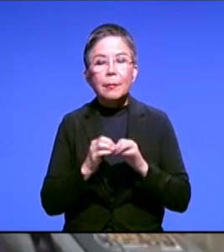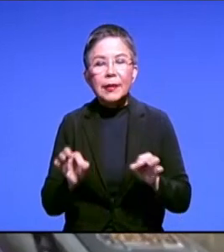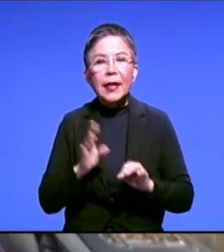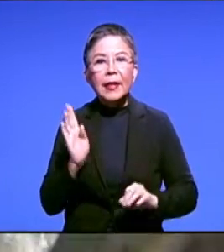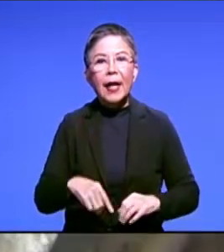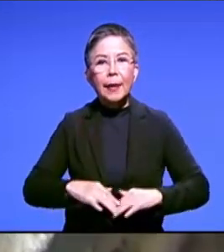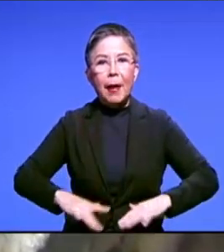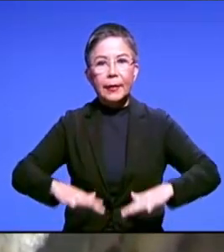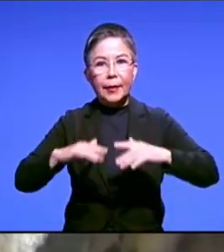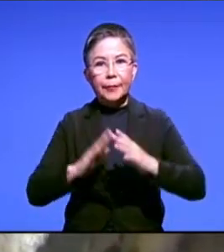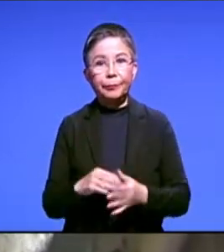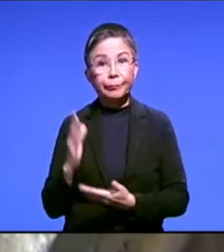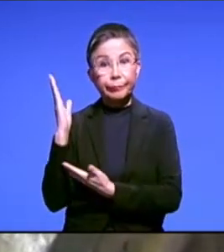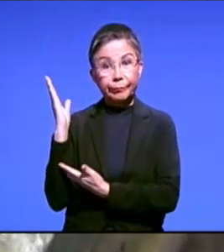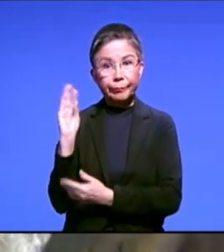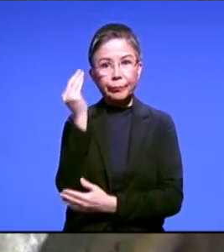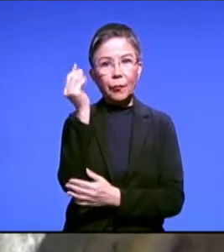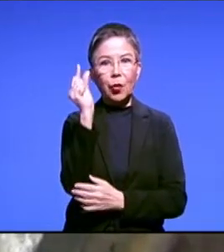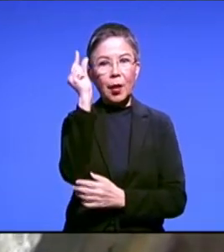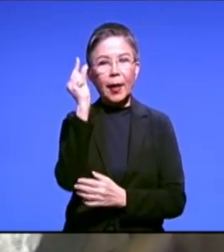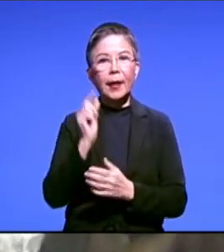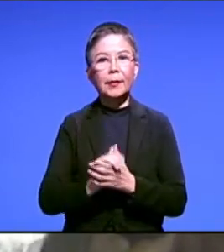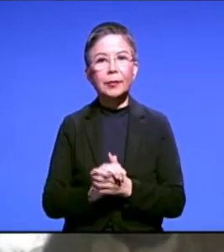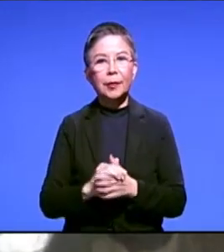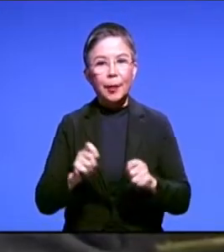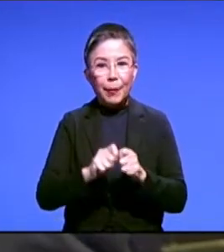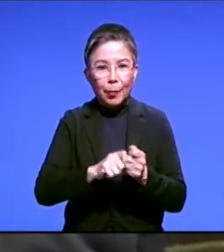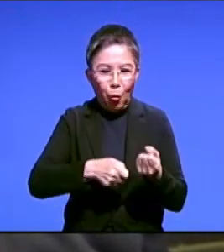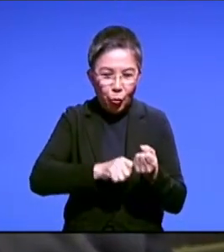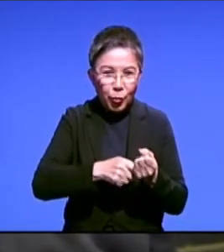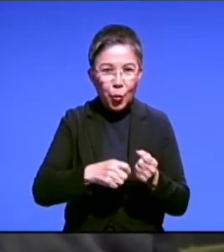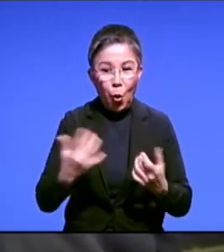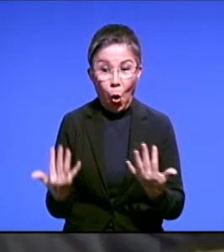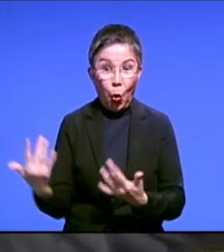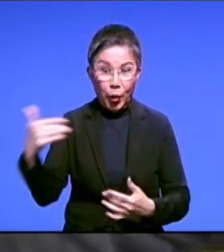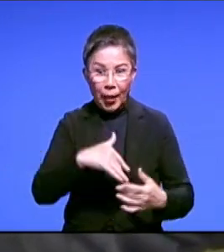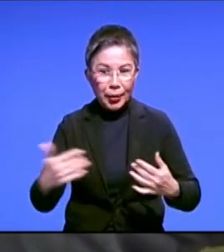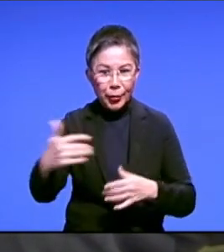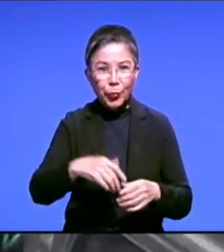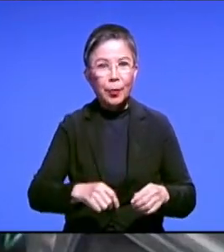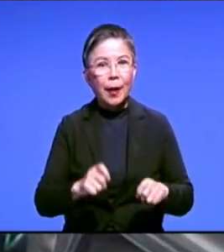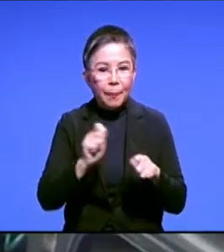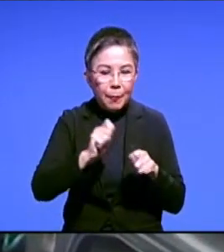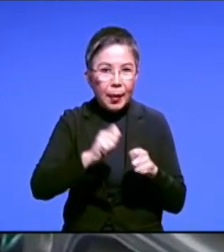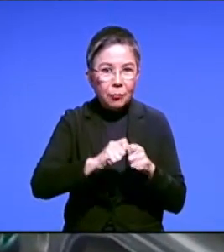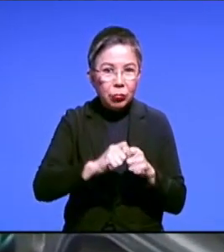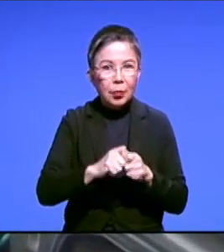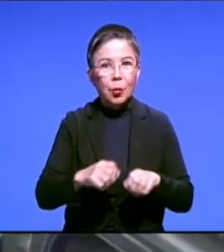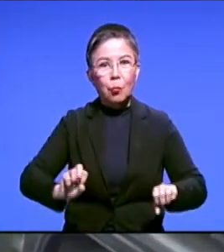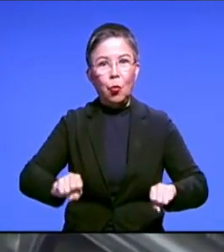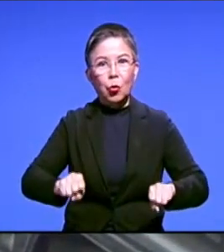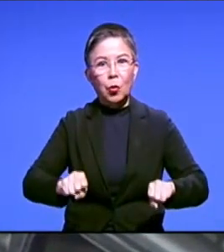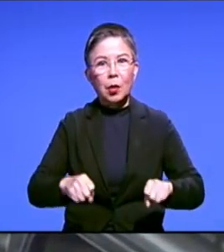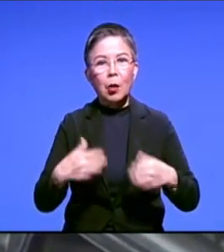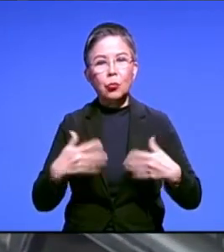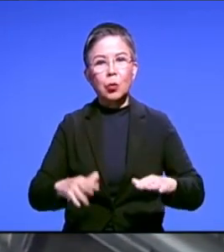Inilah bengkel motor di Kapuk Muara Penjaringan Jakarta Utara. Minggu siang warga mendatangi bengkel motor untuk memperbaiki kendaraan